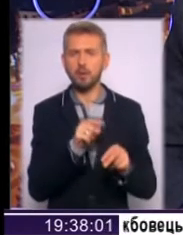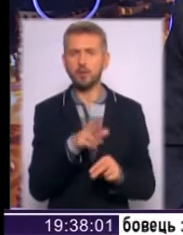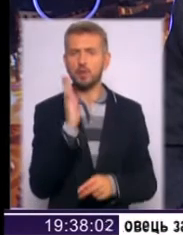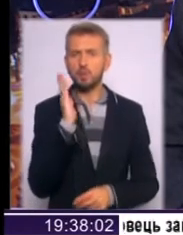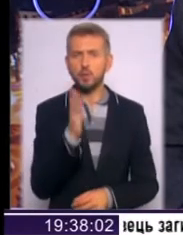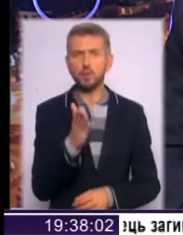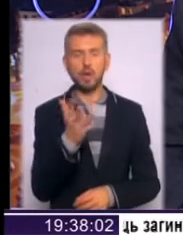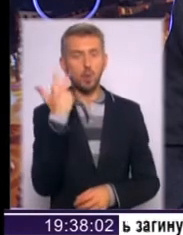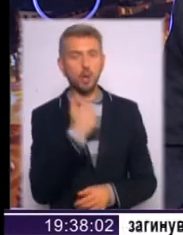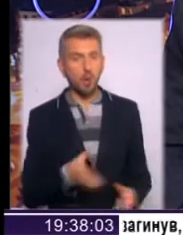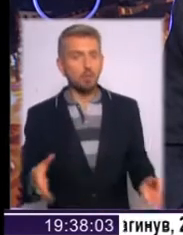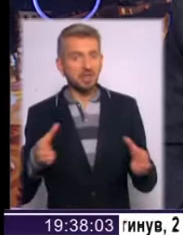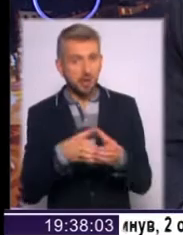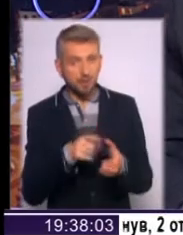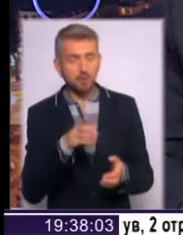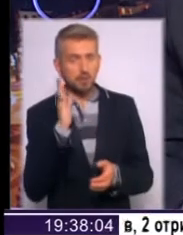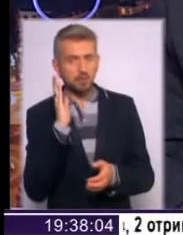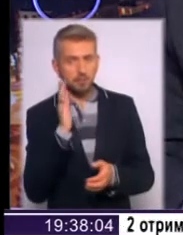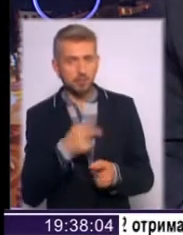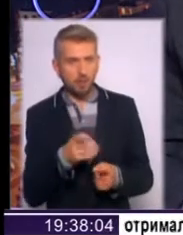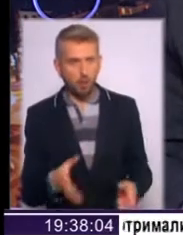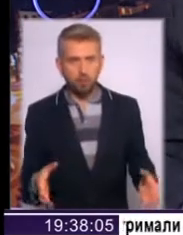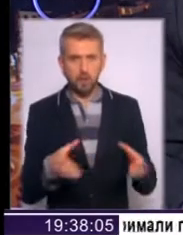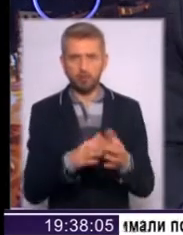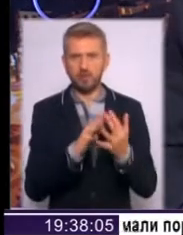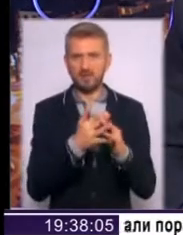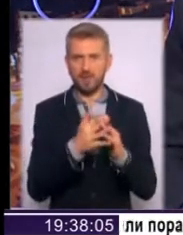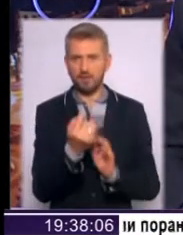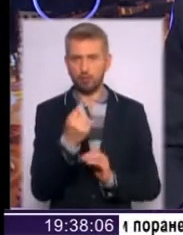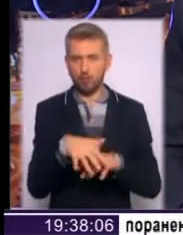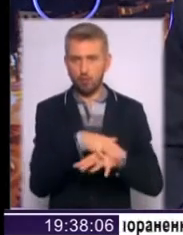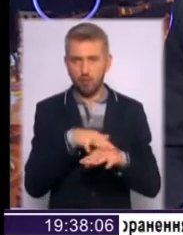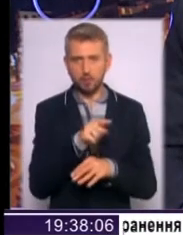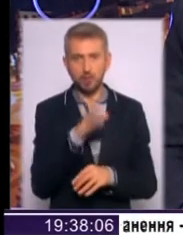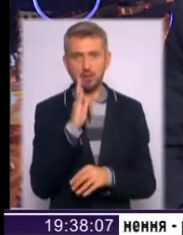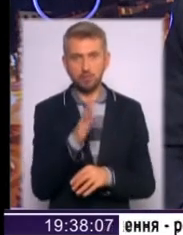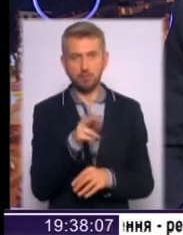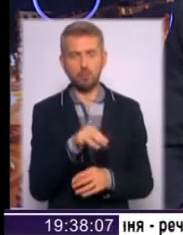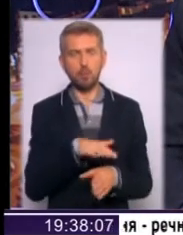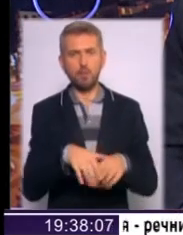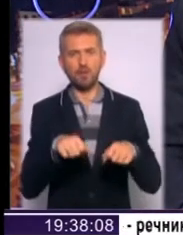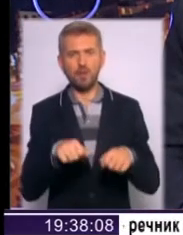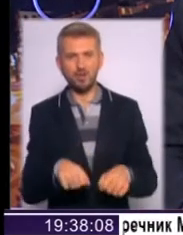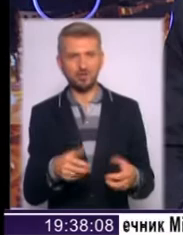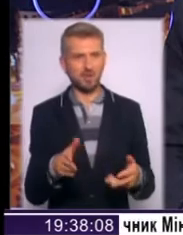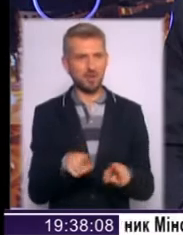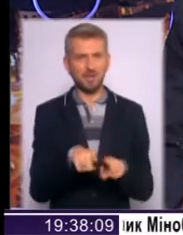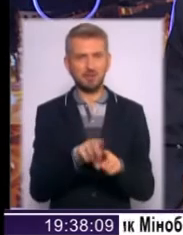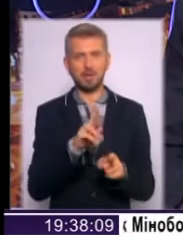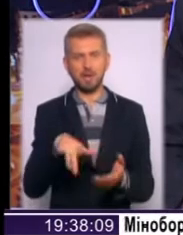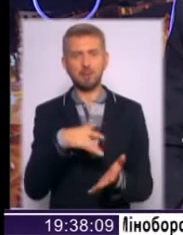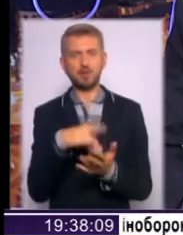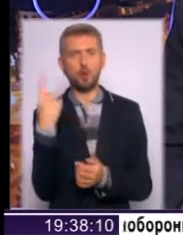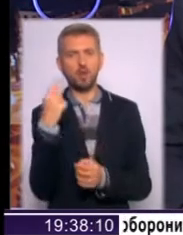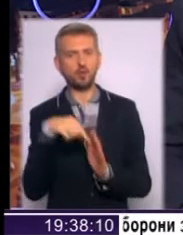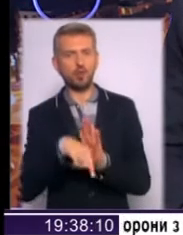стануть, коли об'єднаються, фактично це об'єднуються села, угу, в одну громаду, угу, угу, вони стануть по повноваженням і ресурсам такими самими, як місто обласного